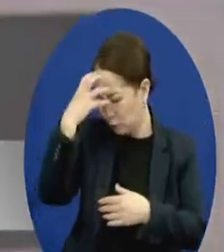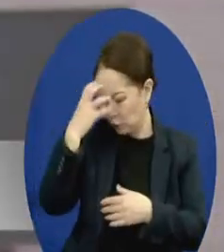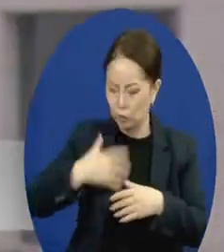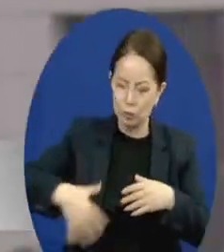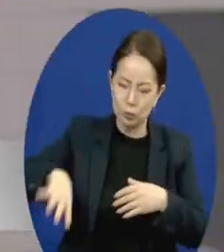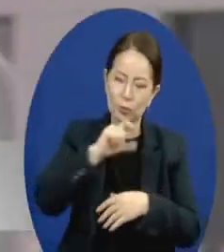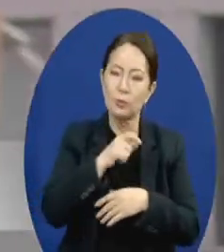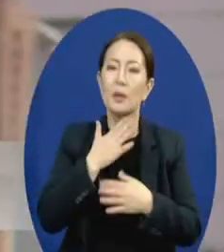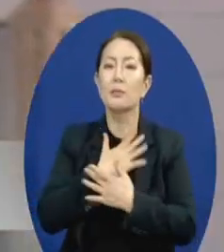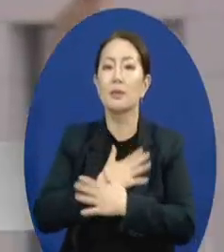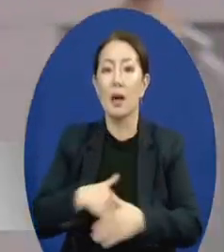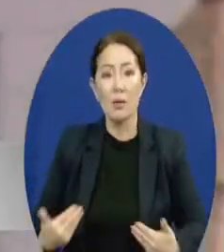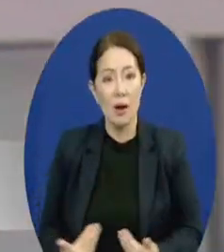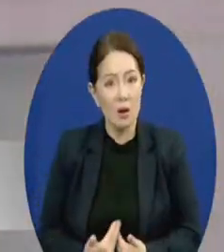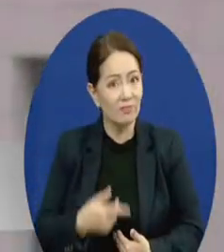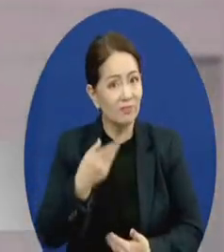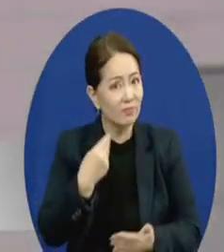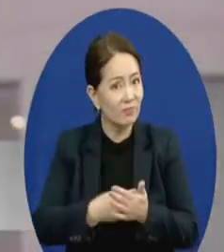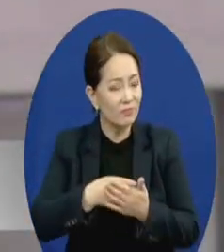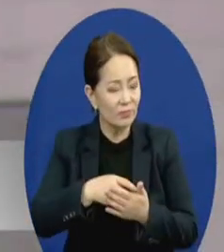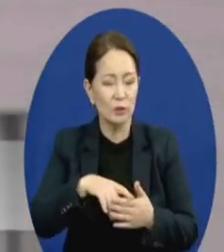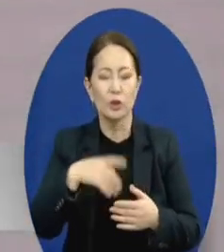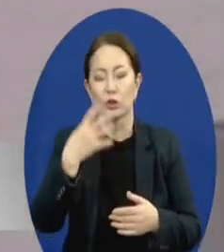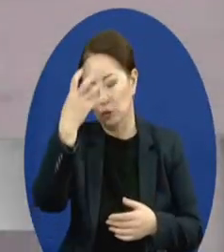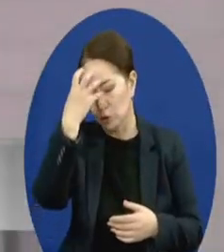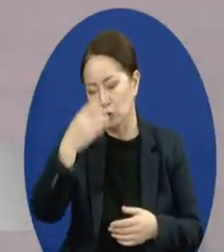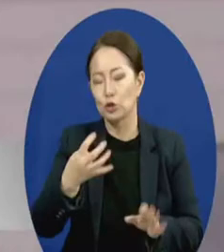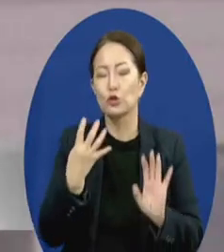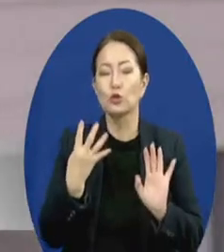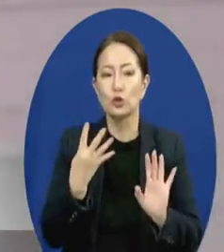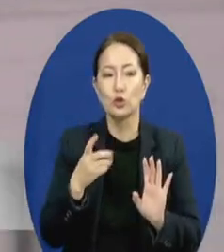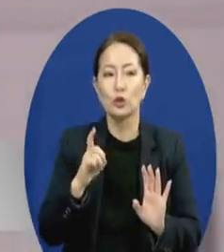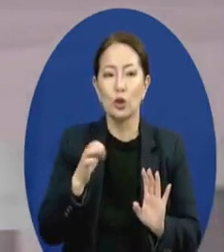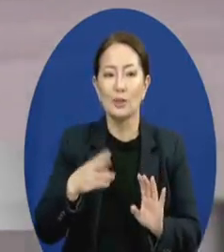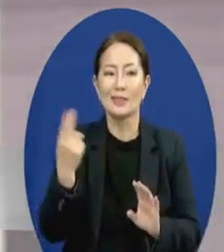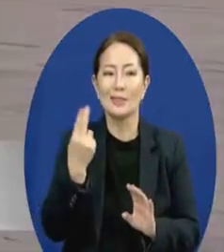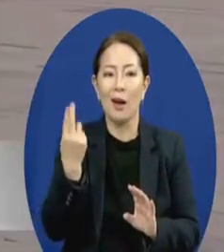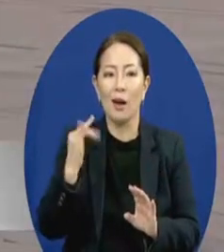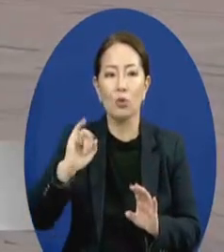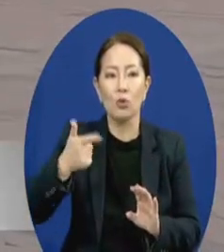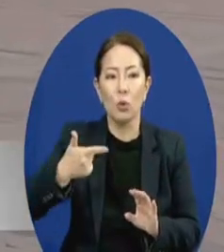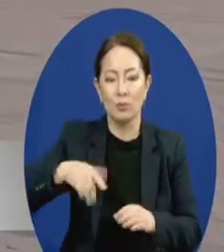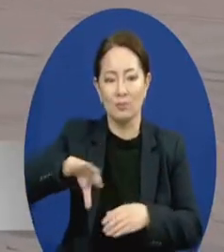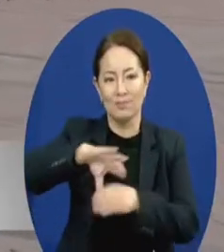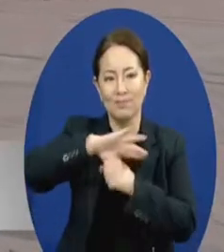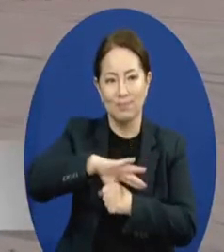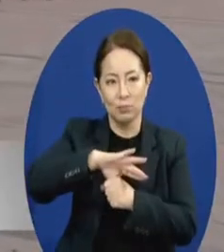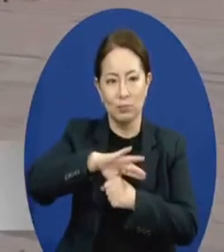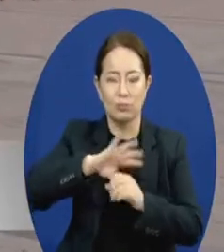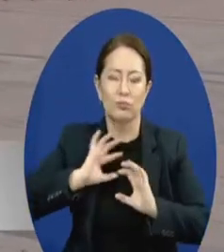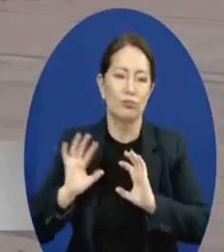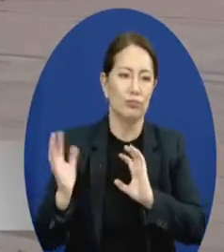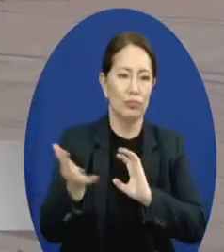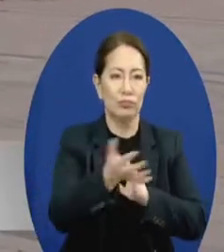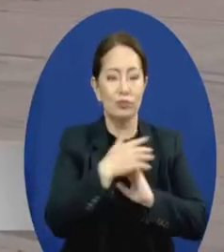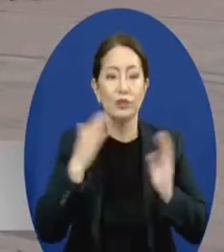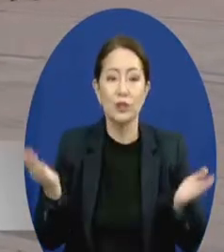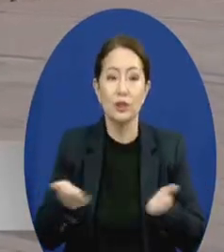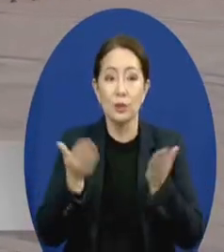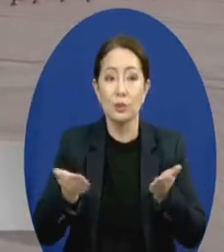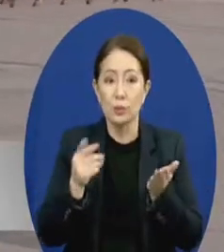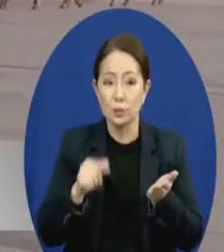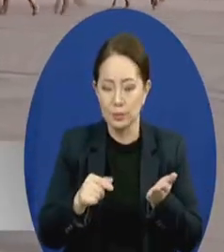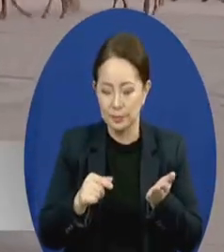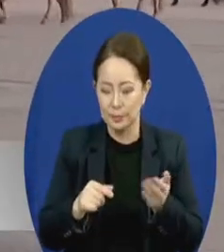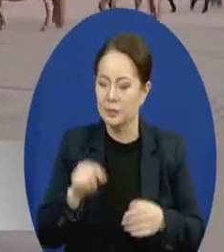амар төвшин аж төрхийг бэлэгдэж төрийн 9 хүлт цагаан түгийг өнөөдөр цэнгүүллээ. 2012 онд ерөнхийлөгчийн зарилгаар өвлийн